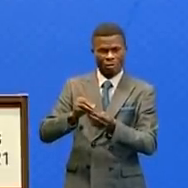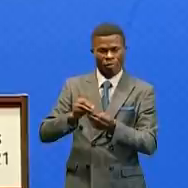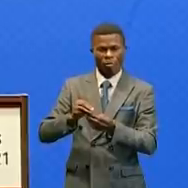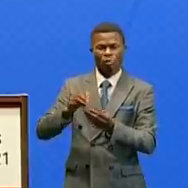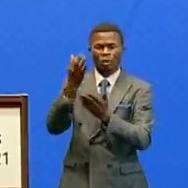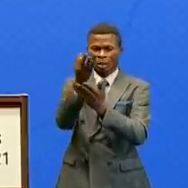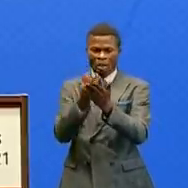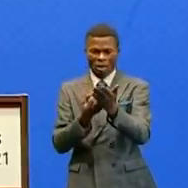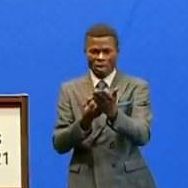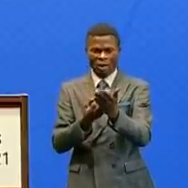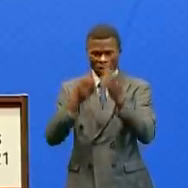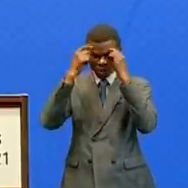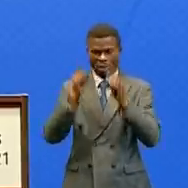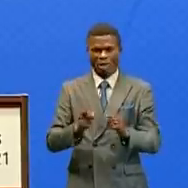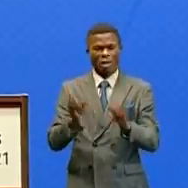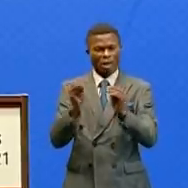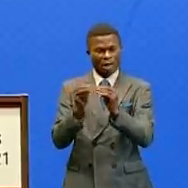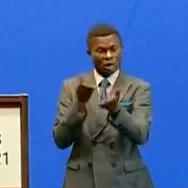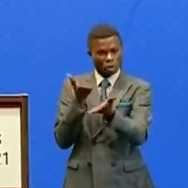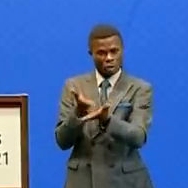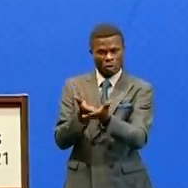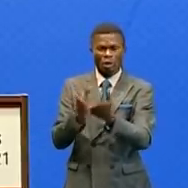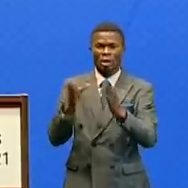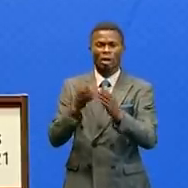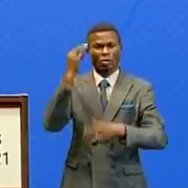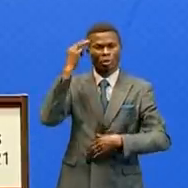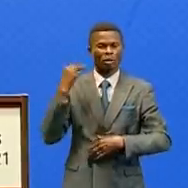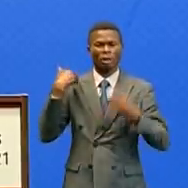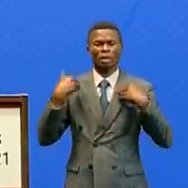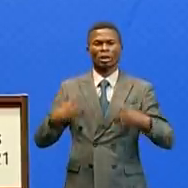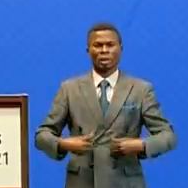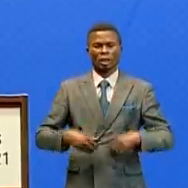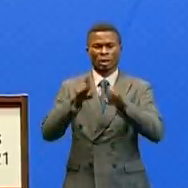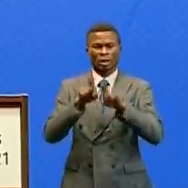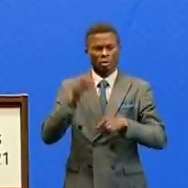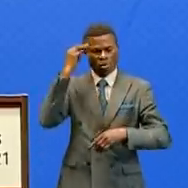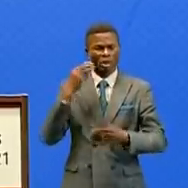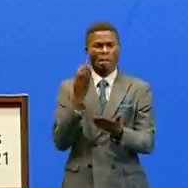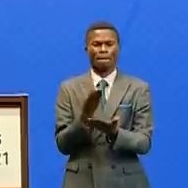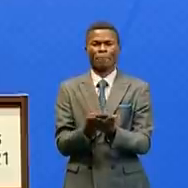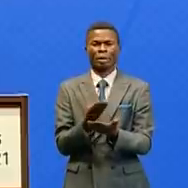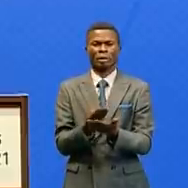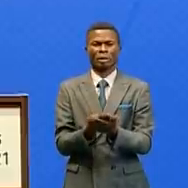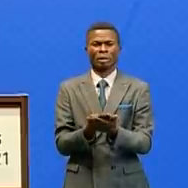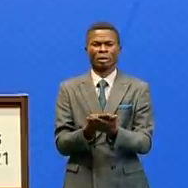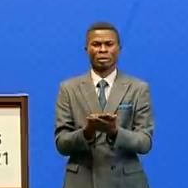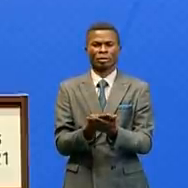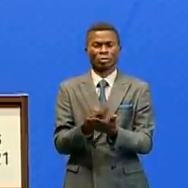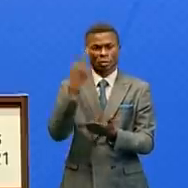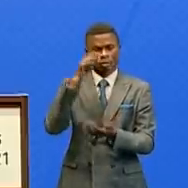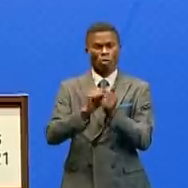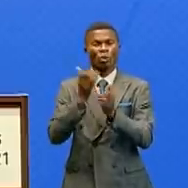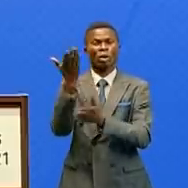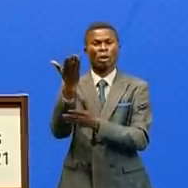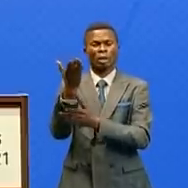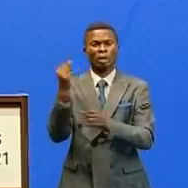barème convenu au terme de ces négociations avec le ministère de la Santé et le ministère du Budget. Quant aux